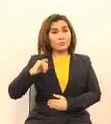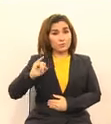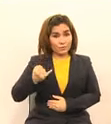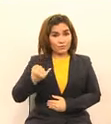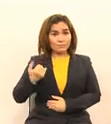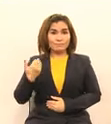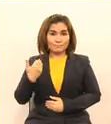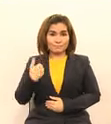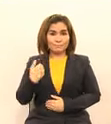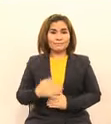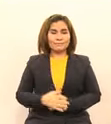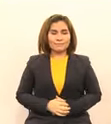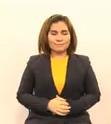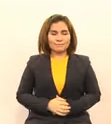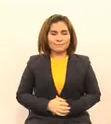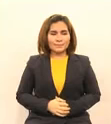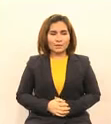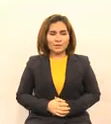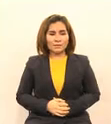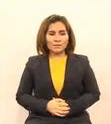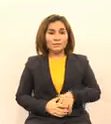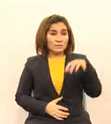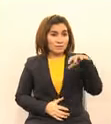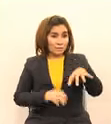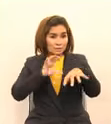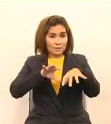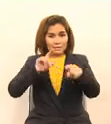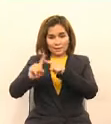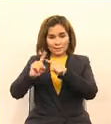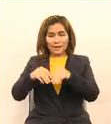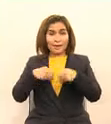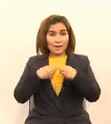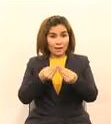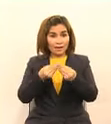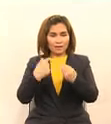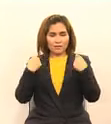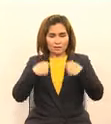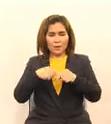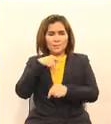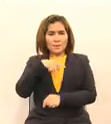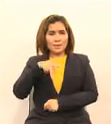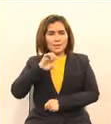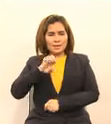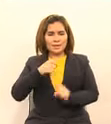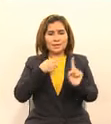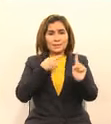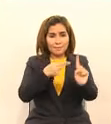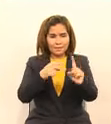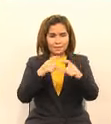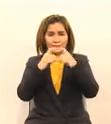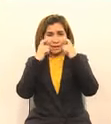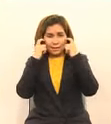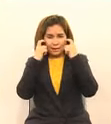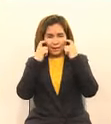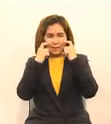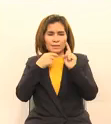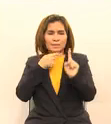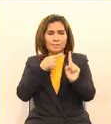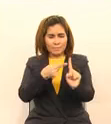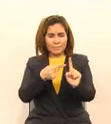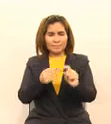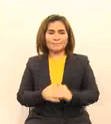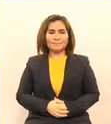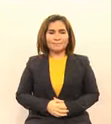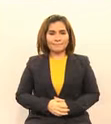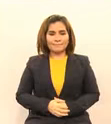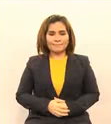ครับซึ่งก็แต่ละที่ก็ได้รับชุด PPE ไปแห่งละ 10,000 ชุดนะครับแล้วก็หน้ากาก Protective Mask แห่งละอีก 10,000 ชุดเ